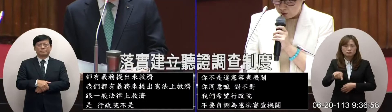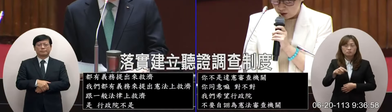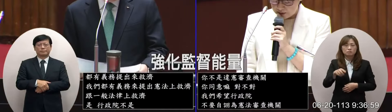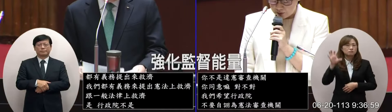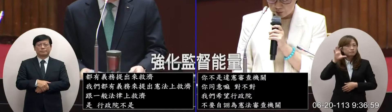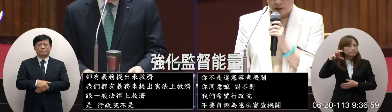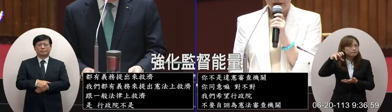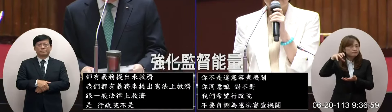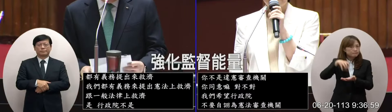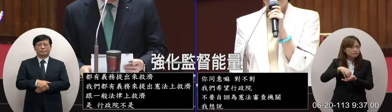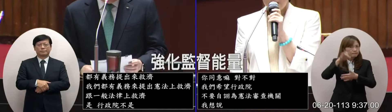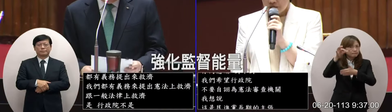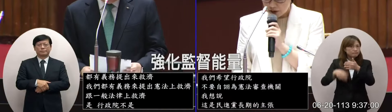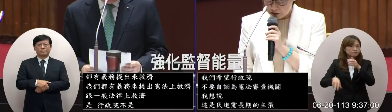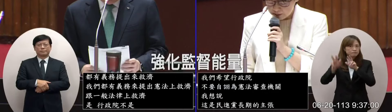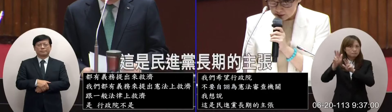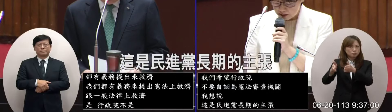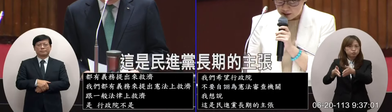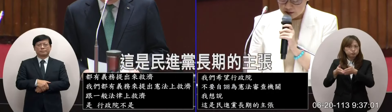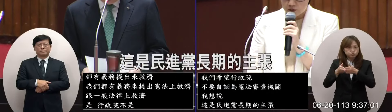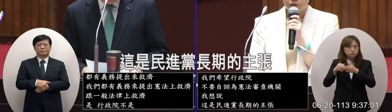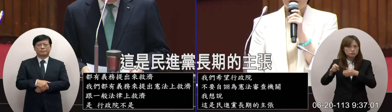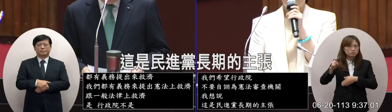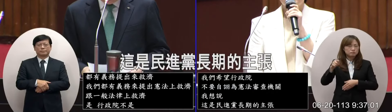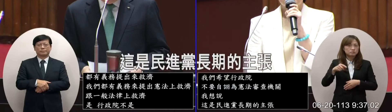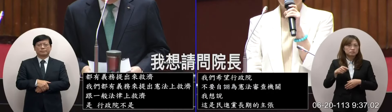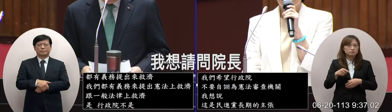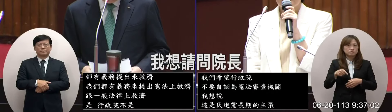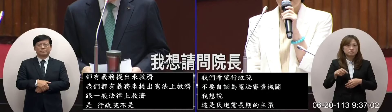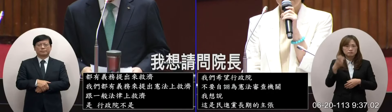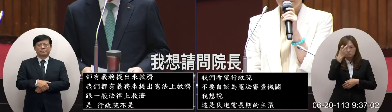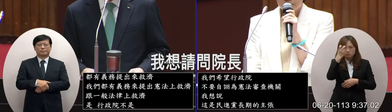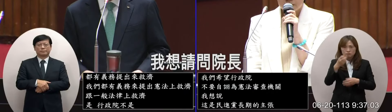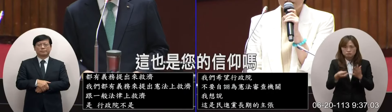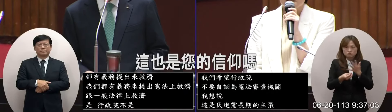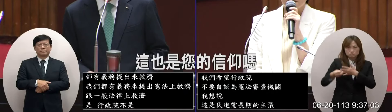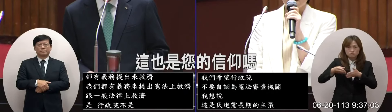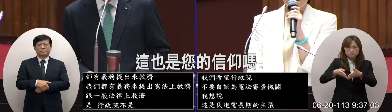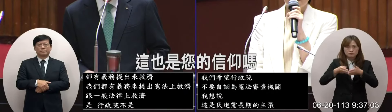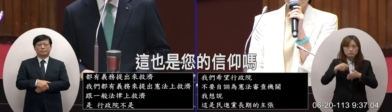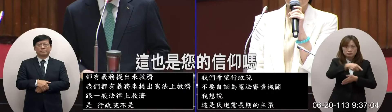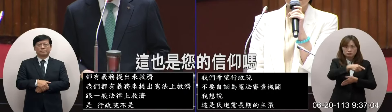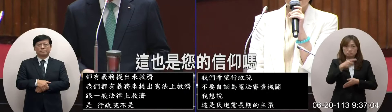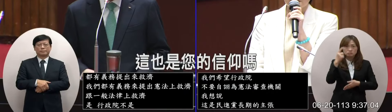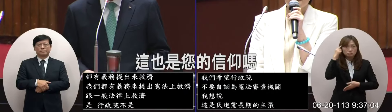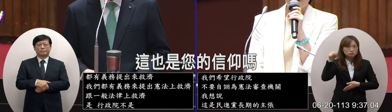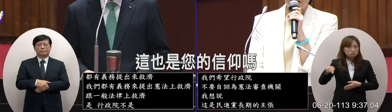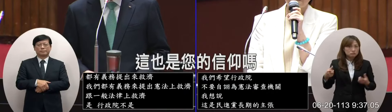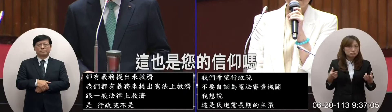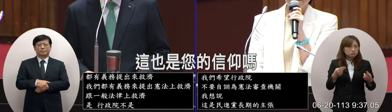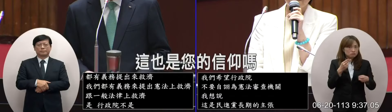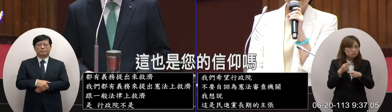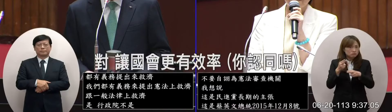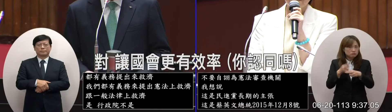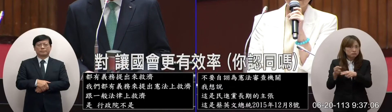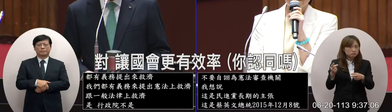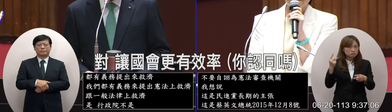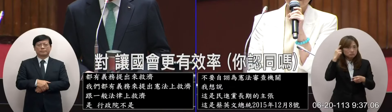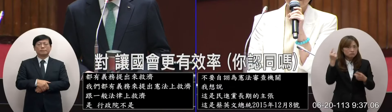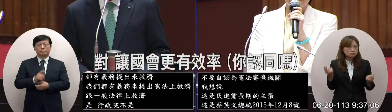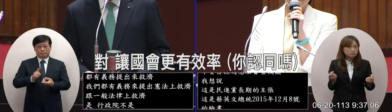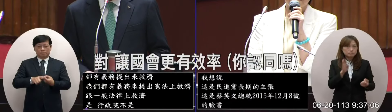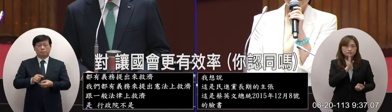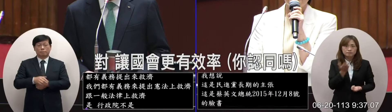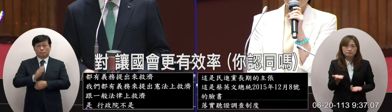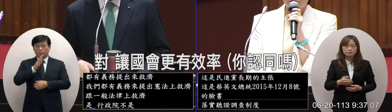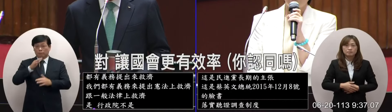度，强化监督能量，这是民进党长期的主张。我想请问院长，这也是您的信仰吗？